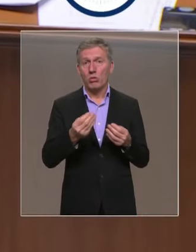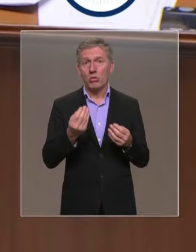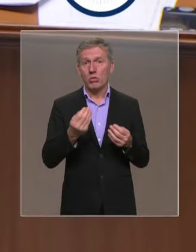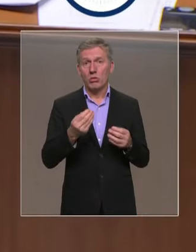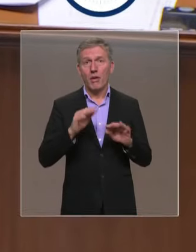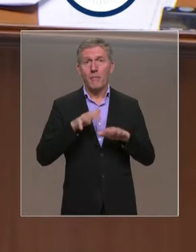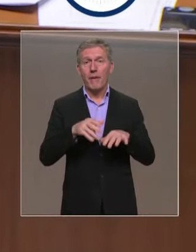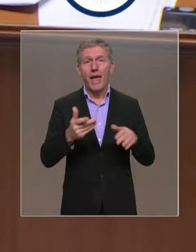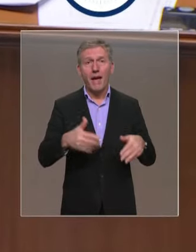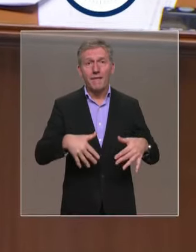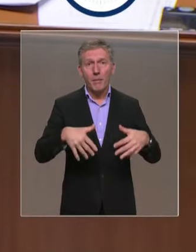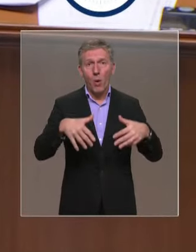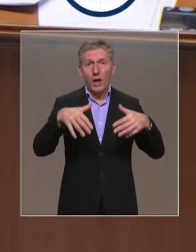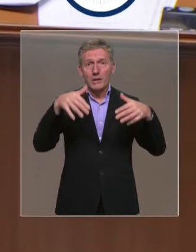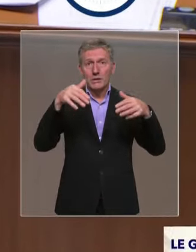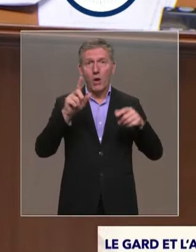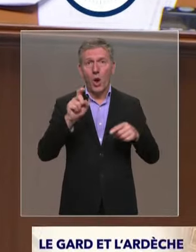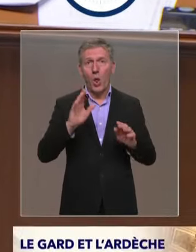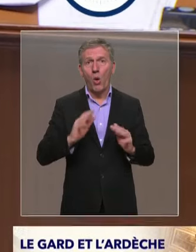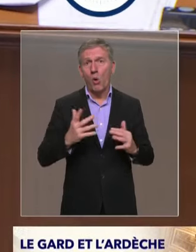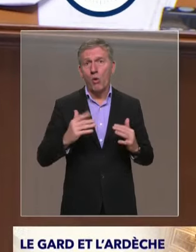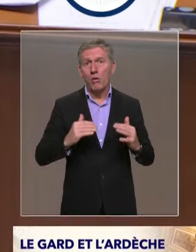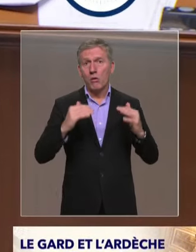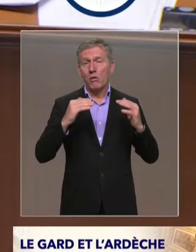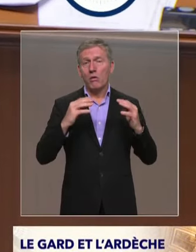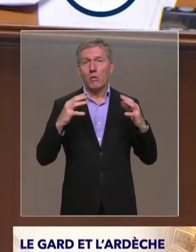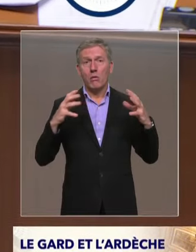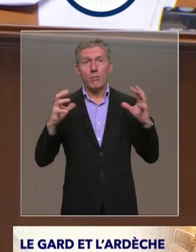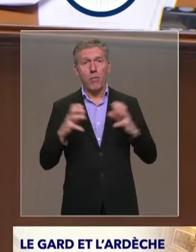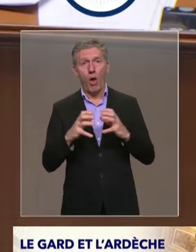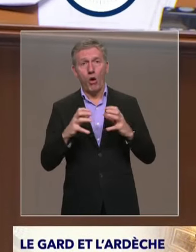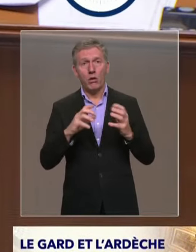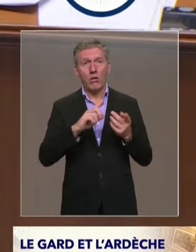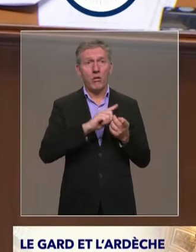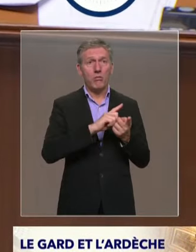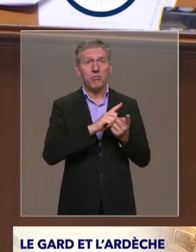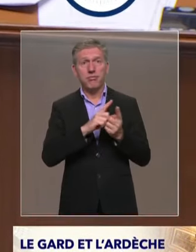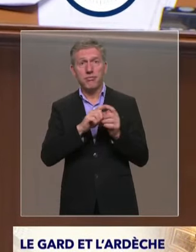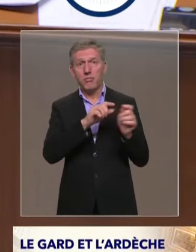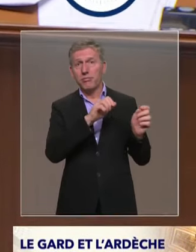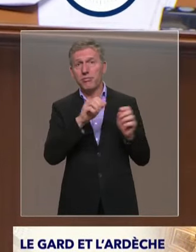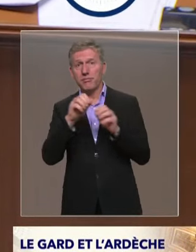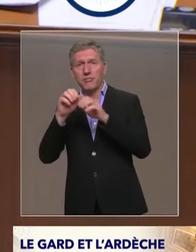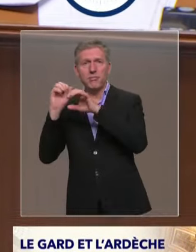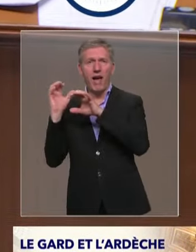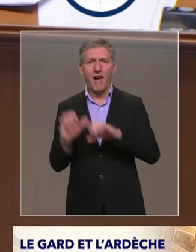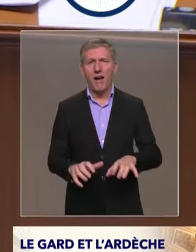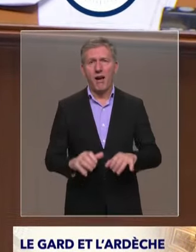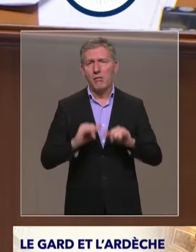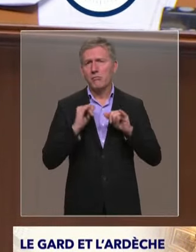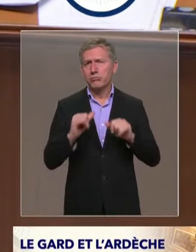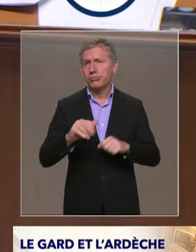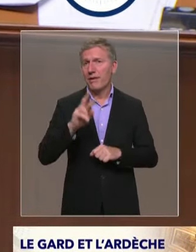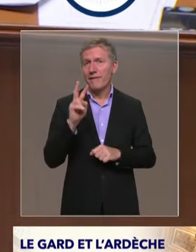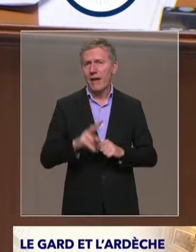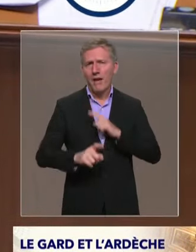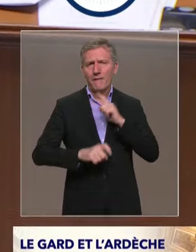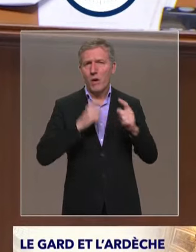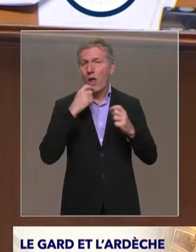de la mer. Cette eau a été bloquée par les Cévennes et elle a provoqué ensuite un épisode cévenol d'une immense